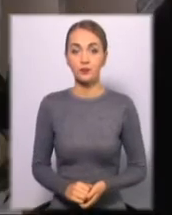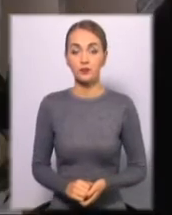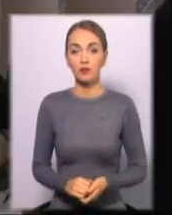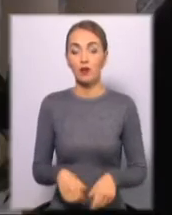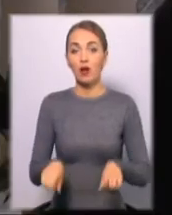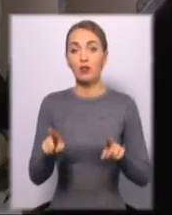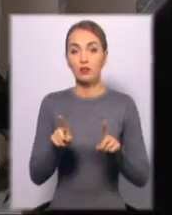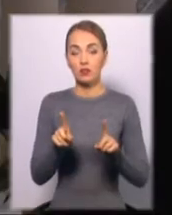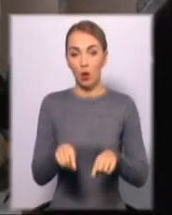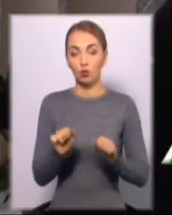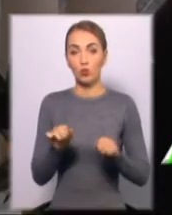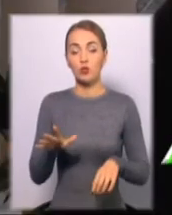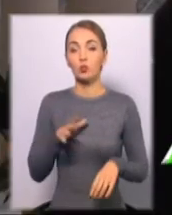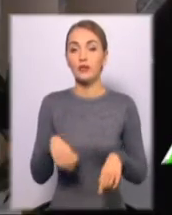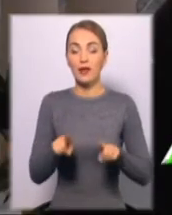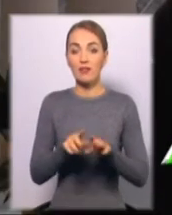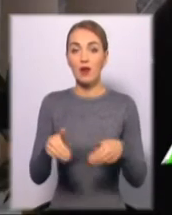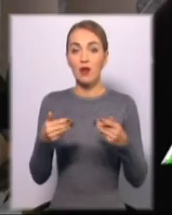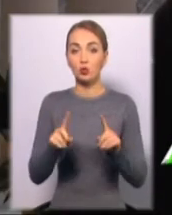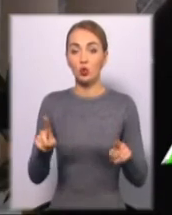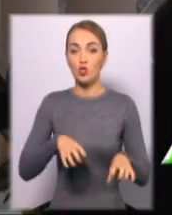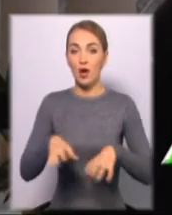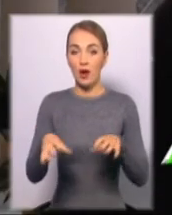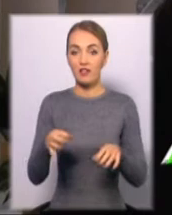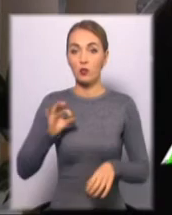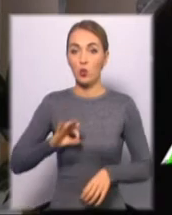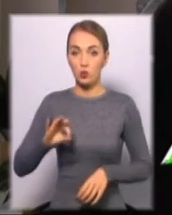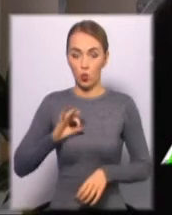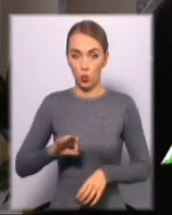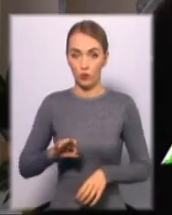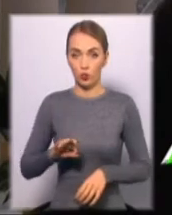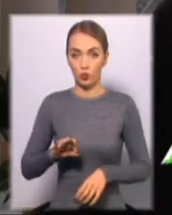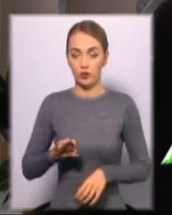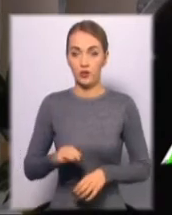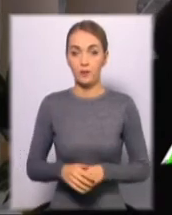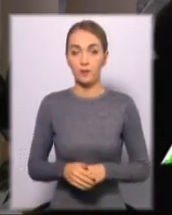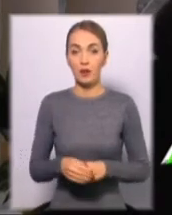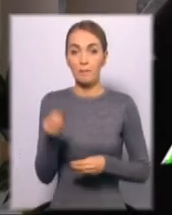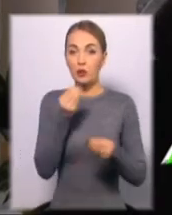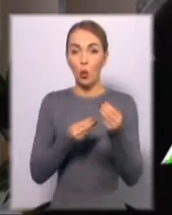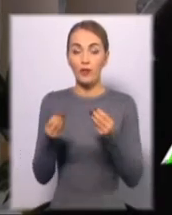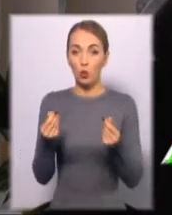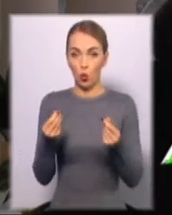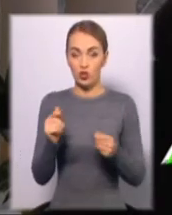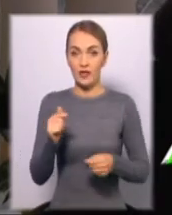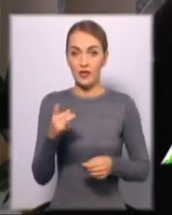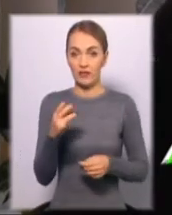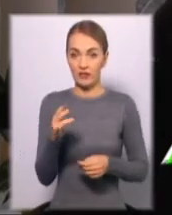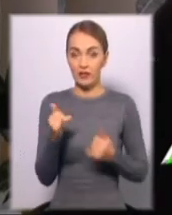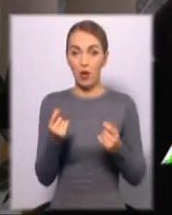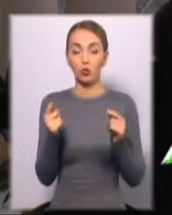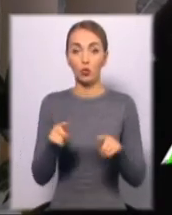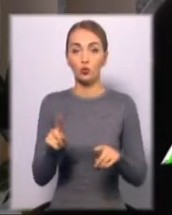Також може бути такий варіант, що шахраї використовують підроблені гроші, гривні, для того,